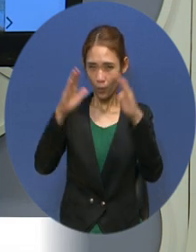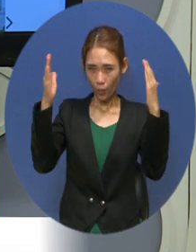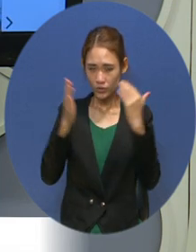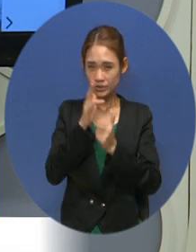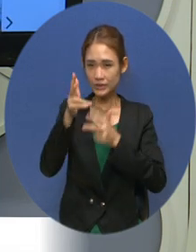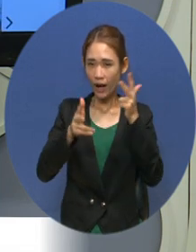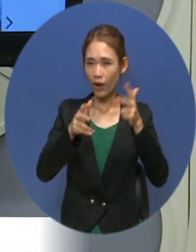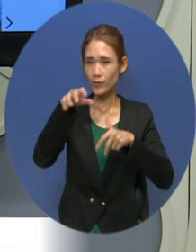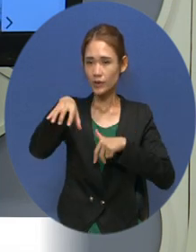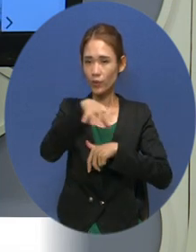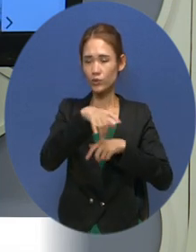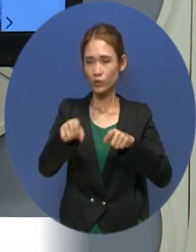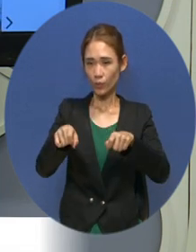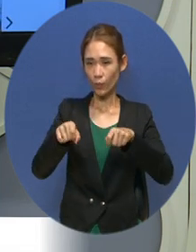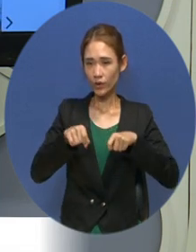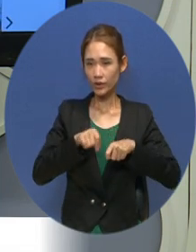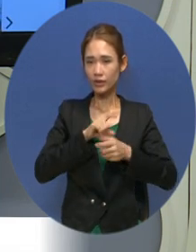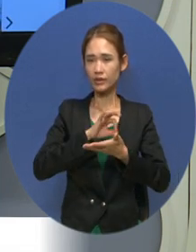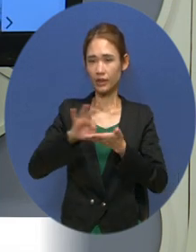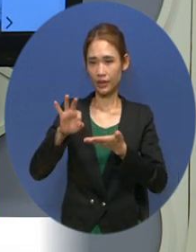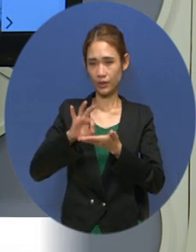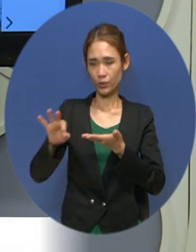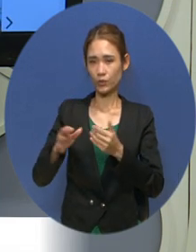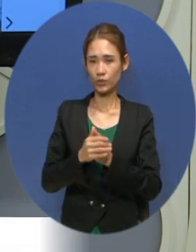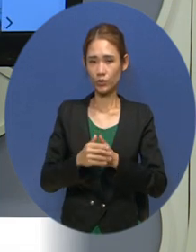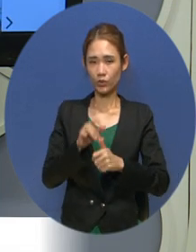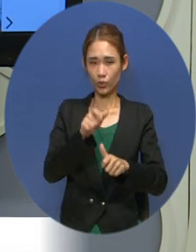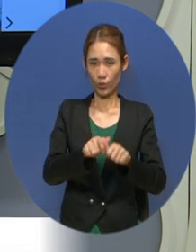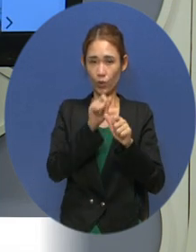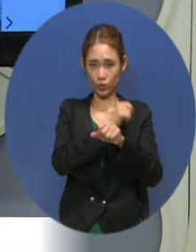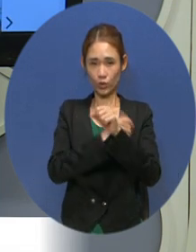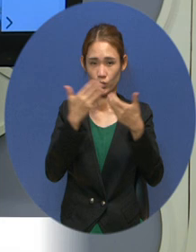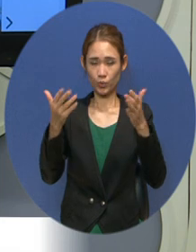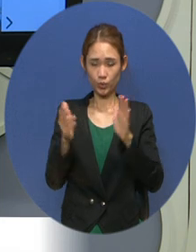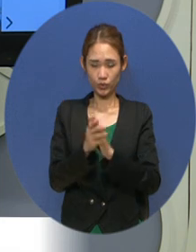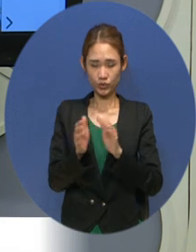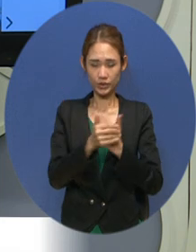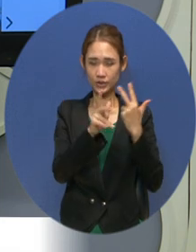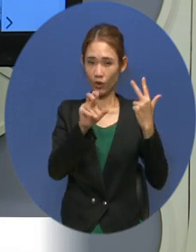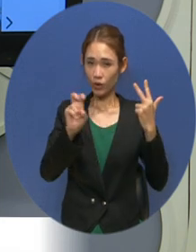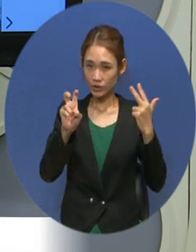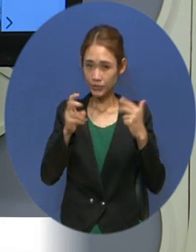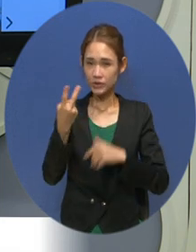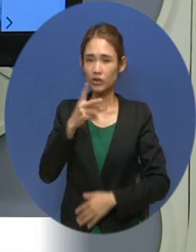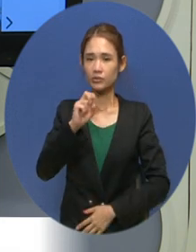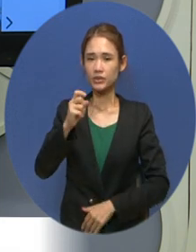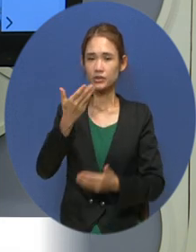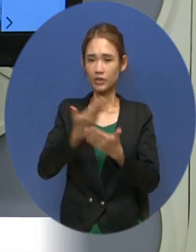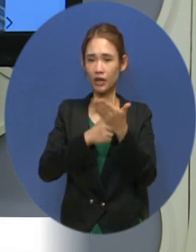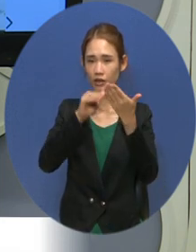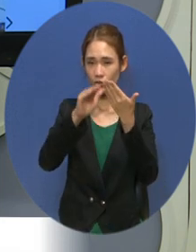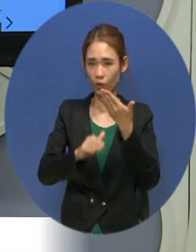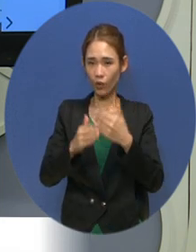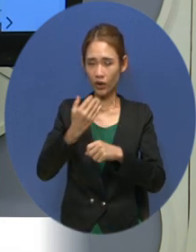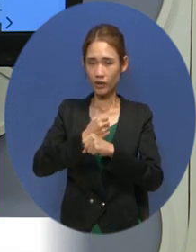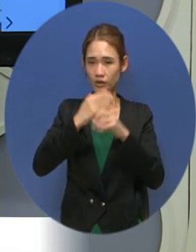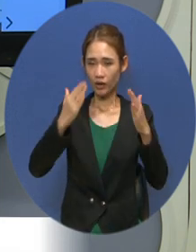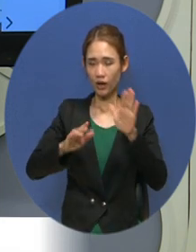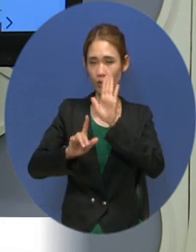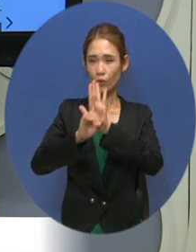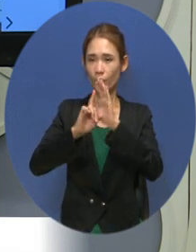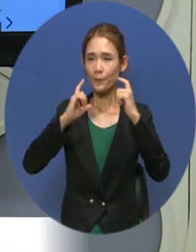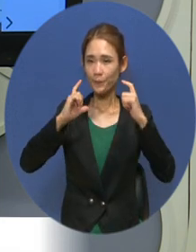최저임금이 적용 되는 데요 고용노동부는 지난달 20에 2021년 적용 최저임금 않을 곳이 했으며